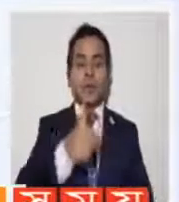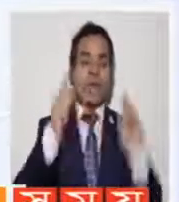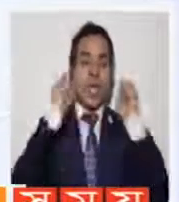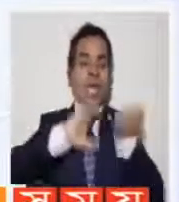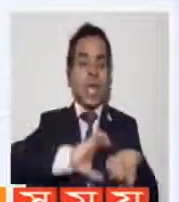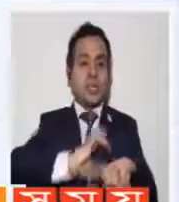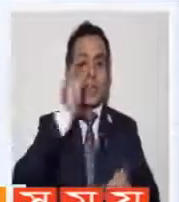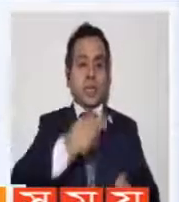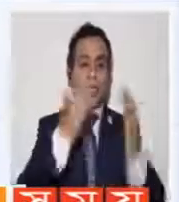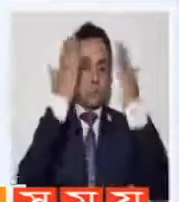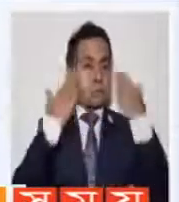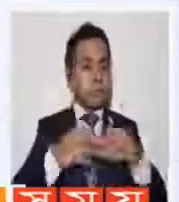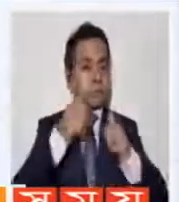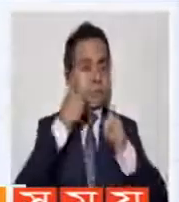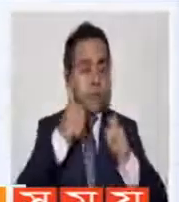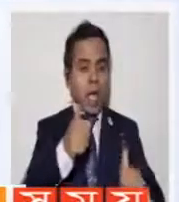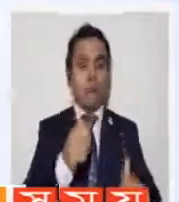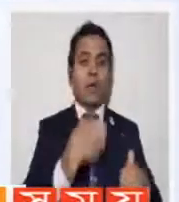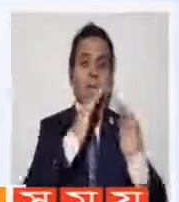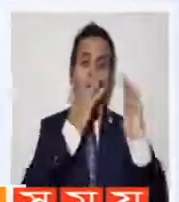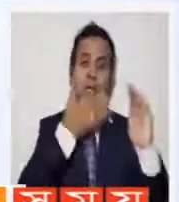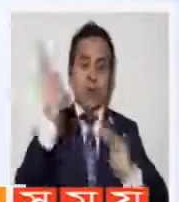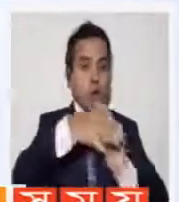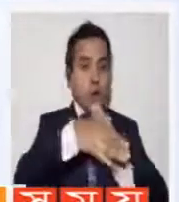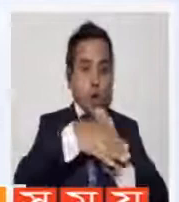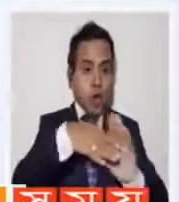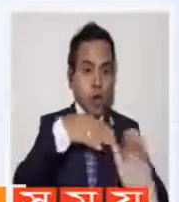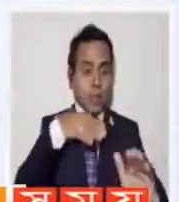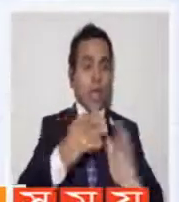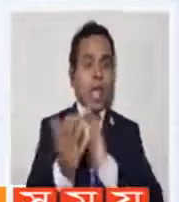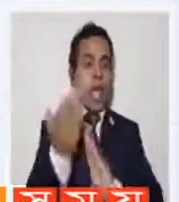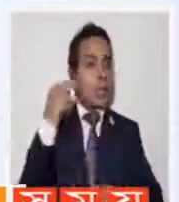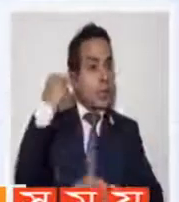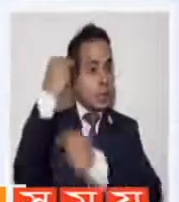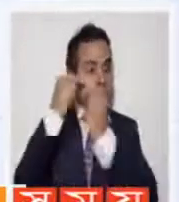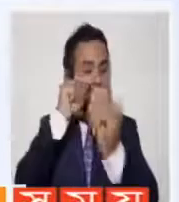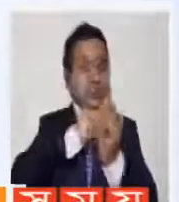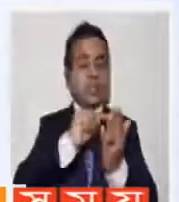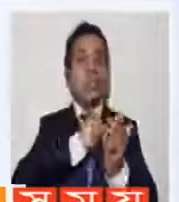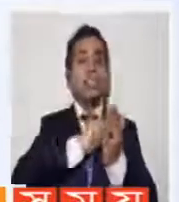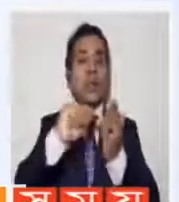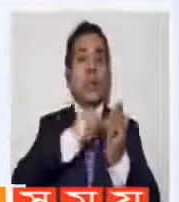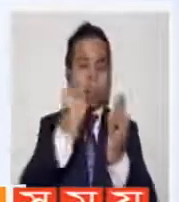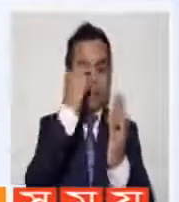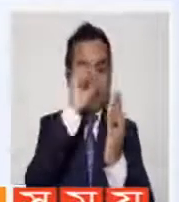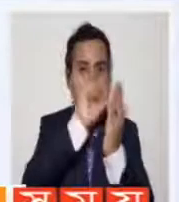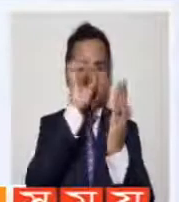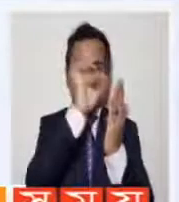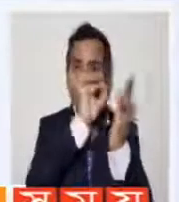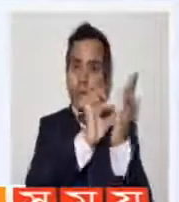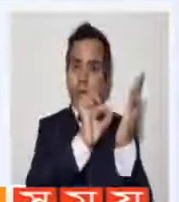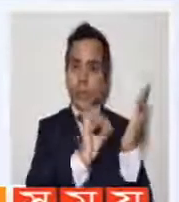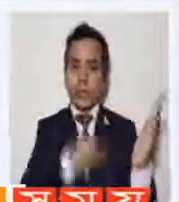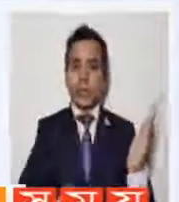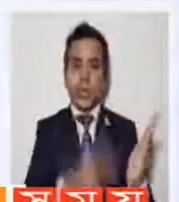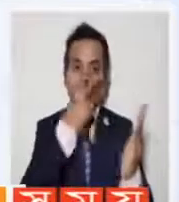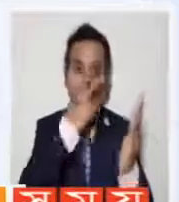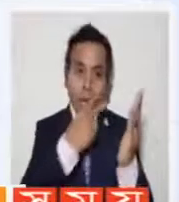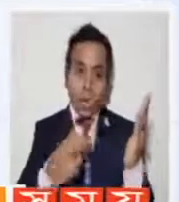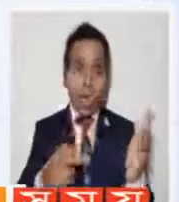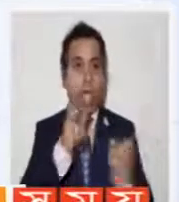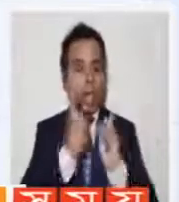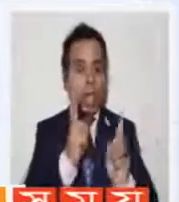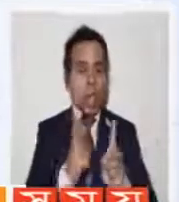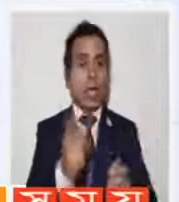आमादेर कारिगरी कमिटी कोविड 19 हासपाताल थेके रोगी छाड़पत्रेर जे सुपारिशगुलो करेछेन एबं जे